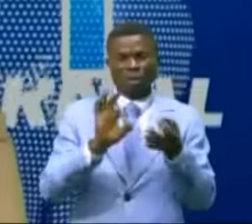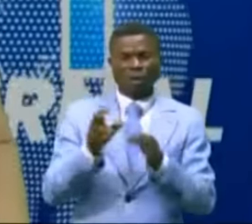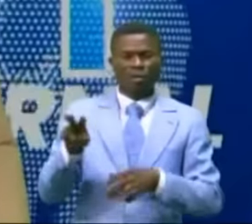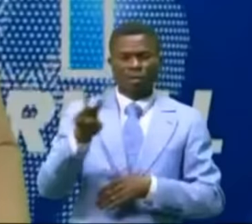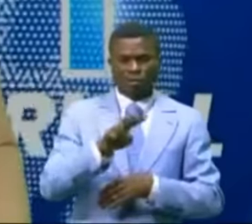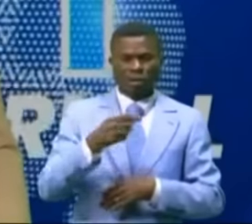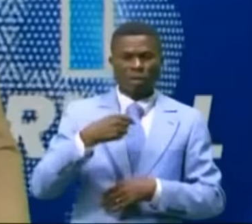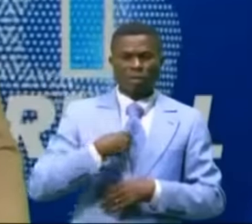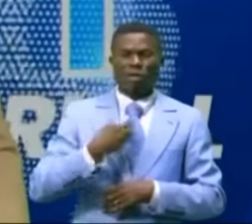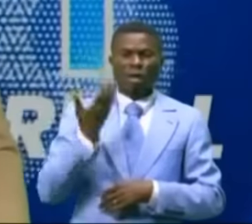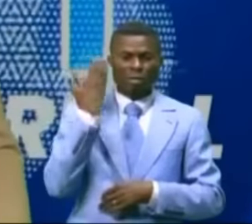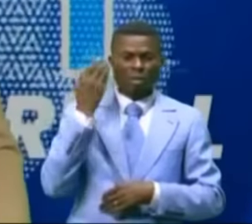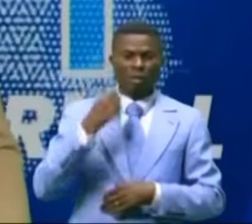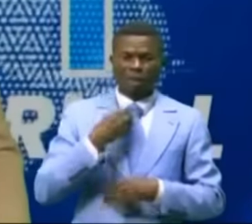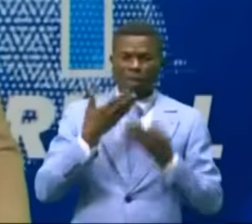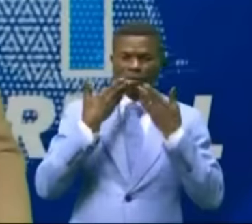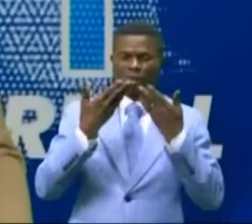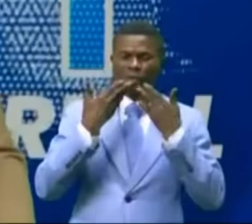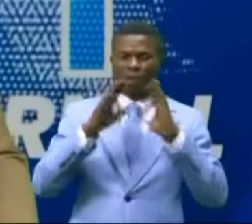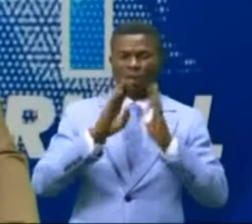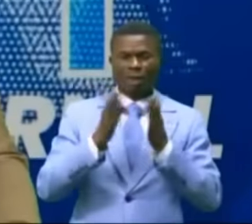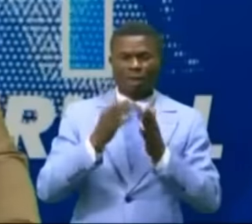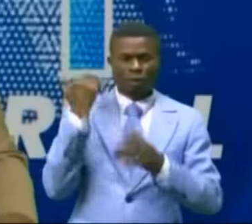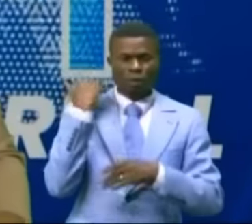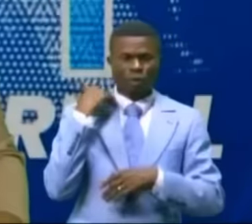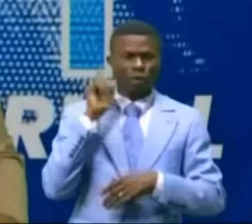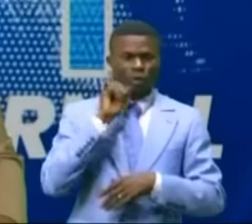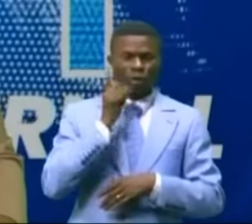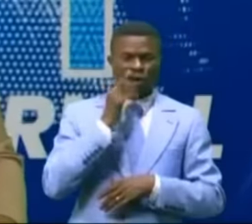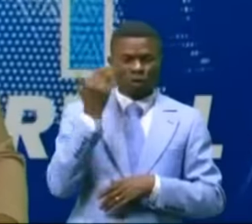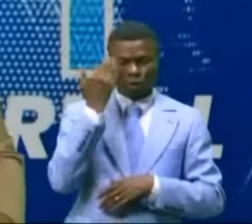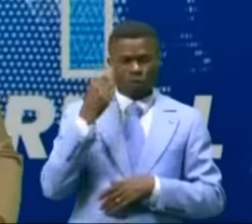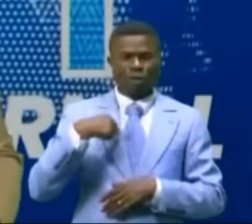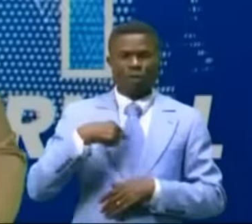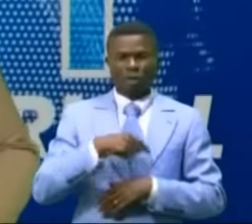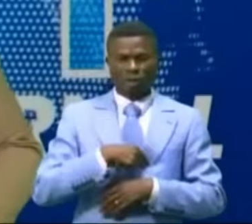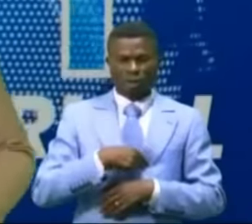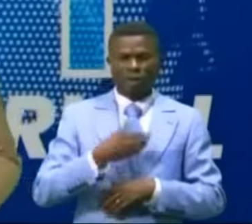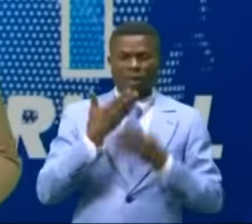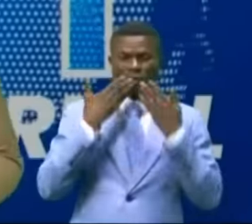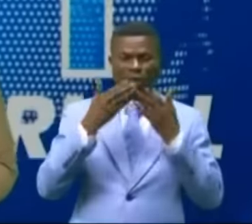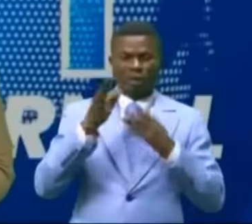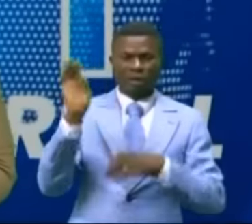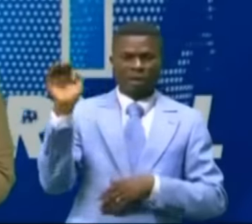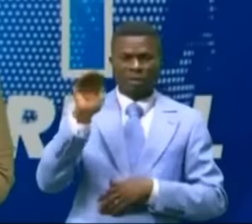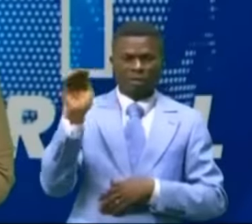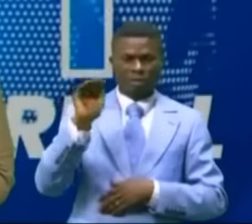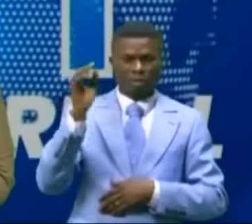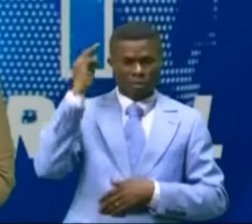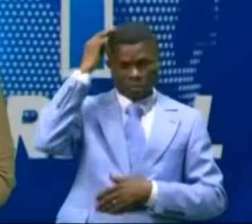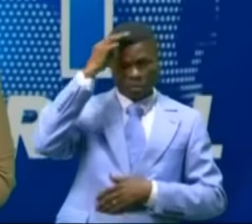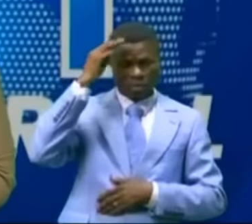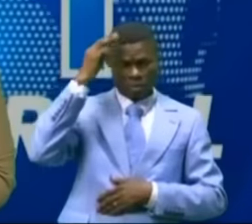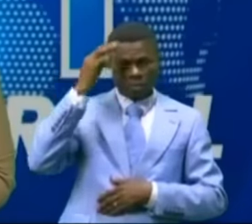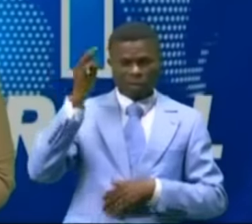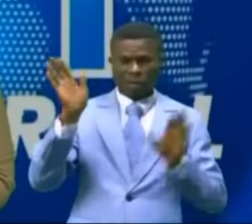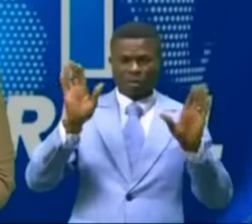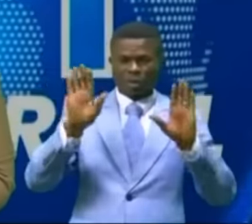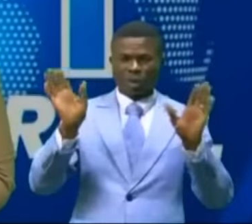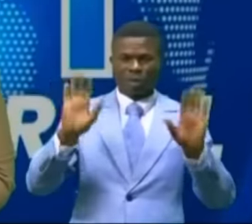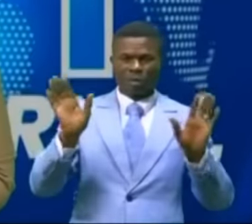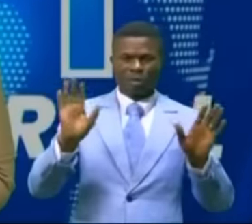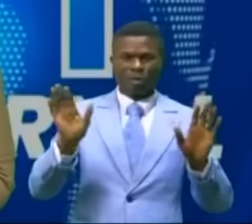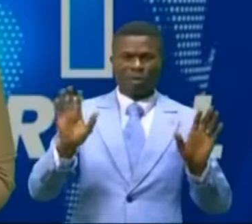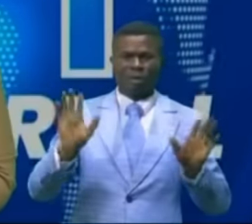Voka, Anita Louamboa vous livrera la prochaine édition. D'ici là, portez-vous bien et bonsoir chez vous.